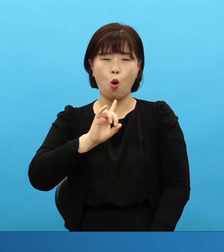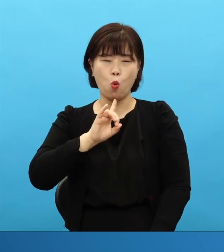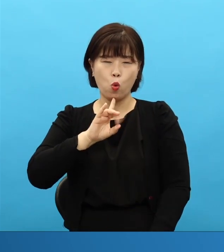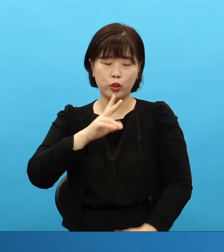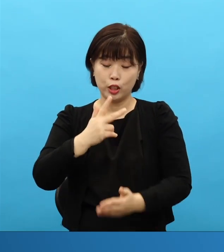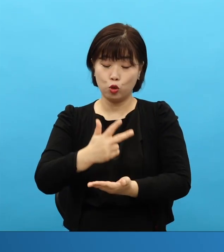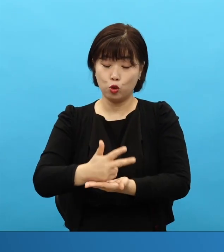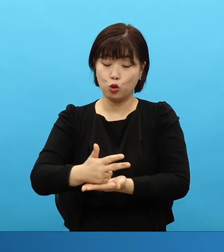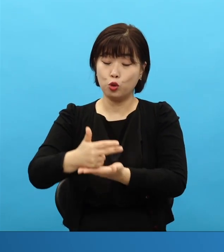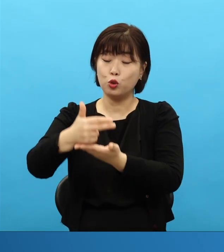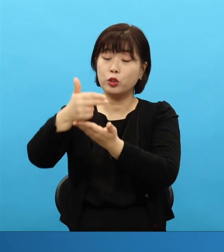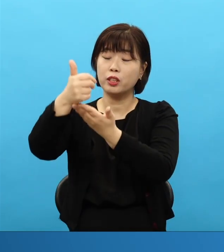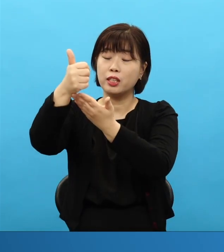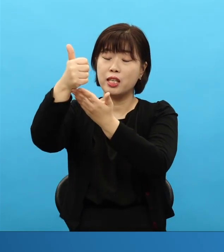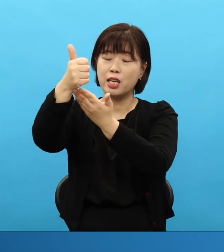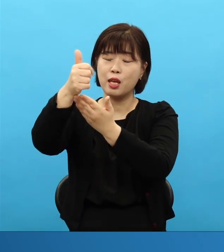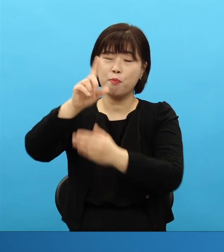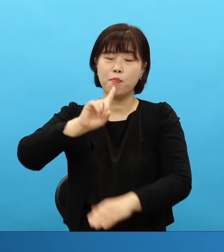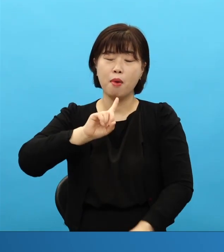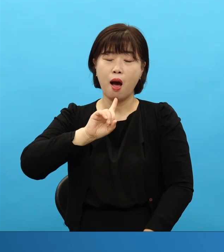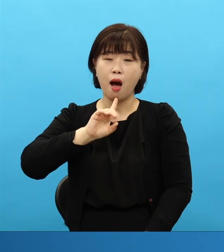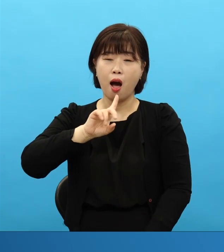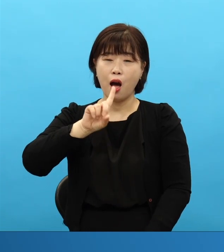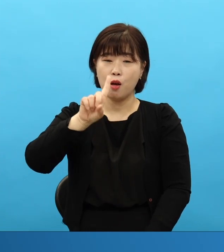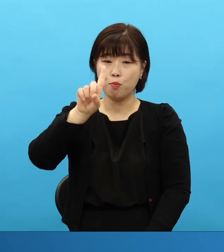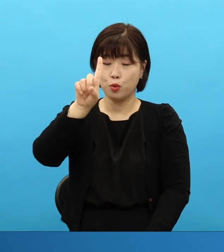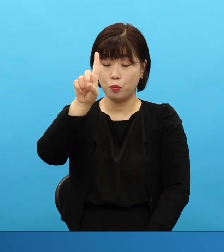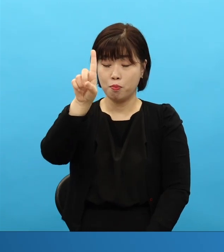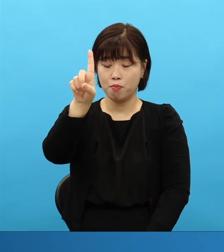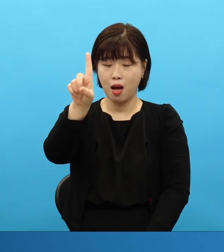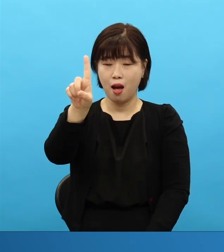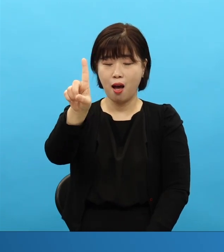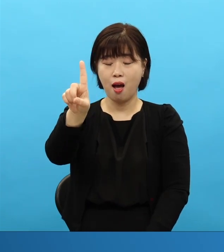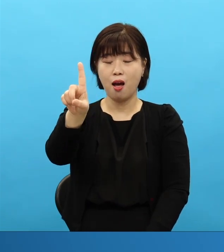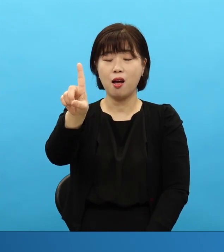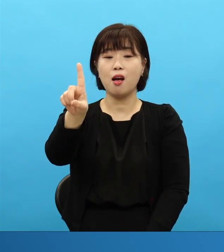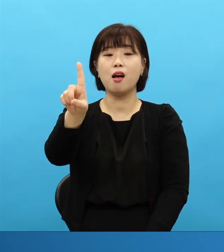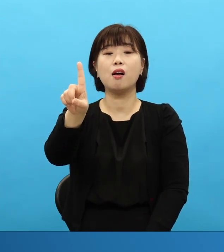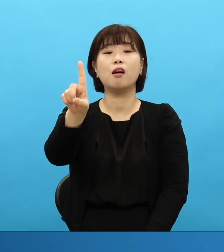다 오직 주님 한